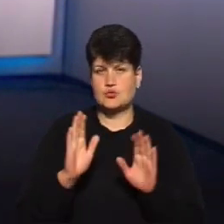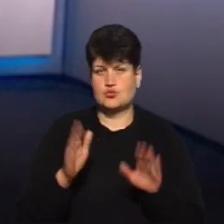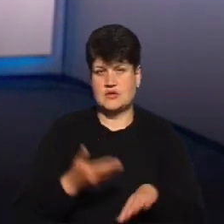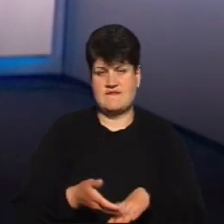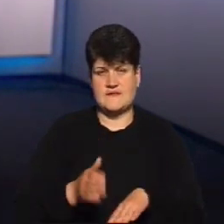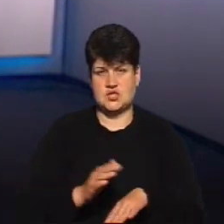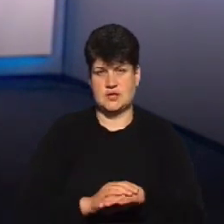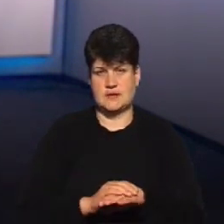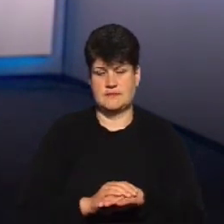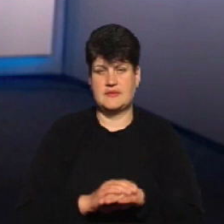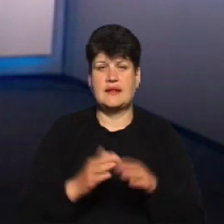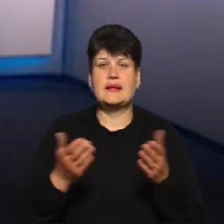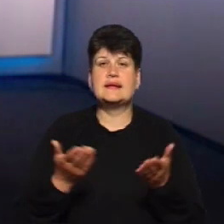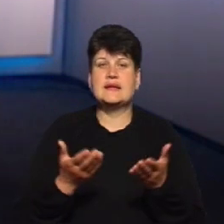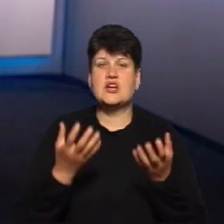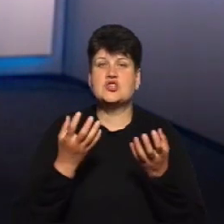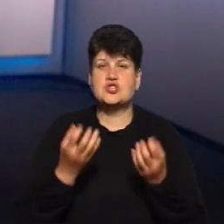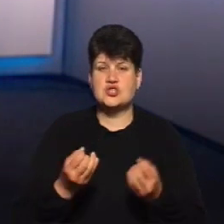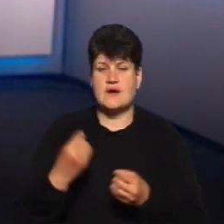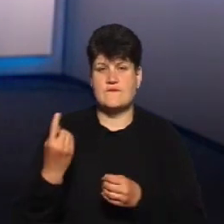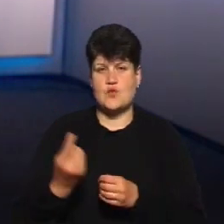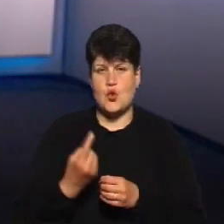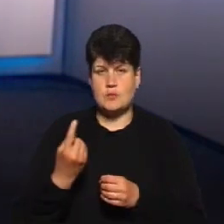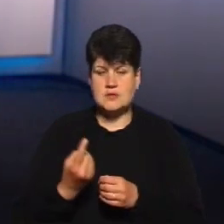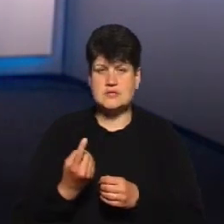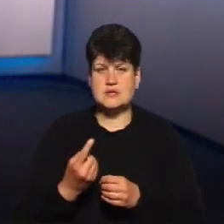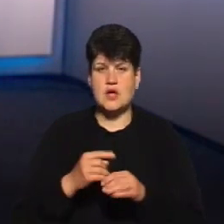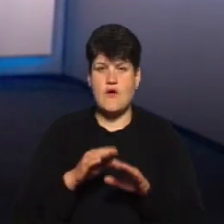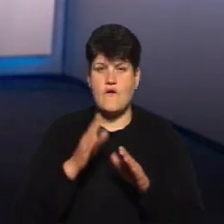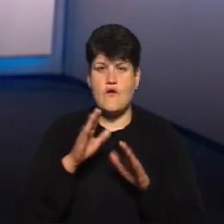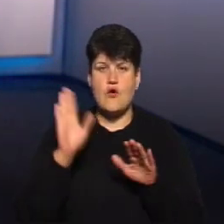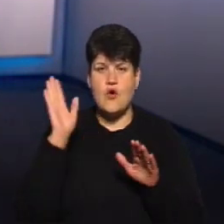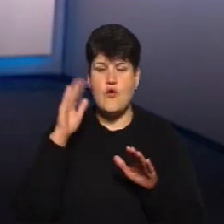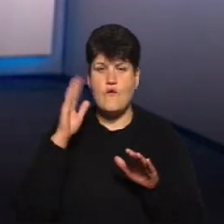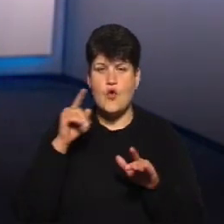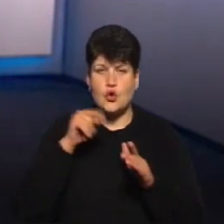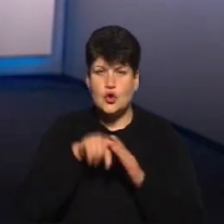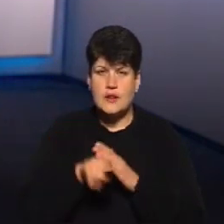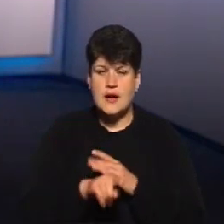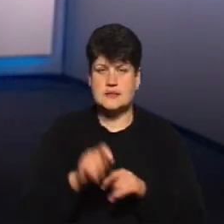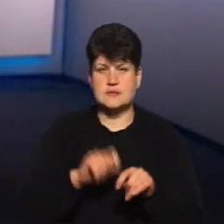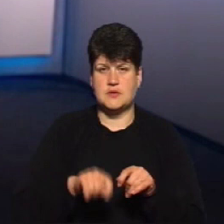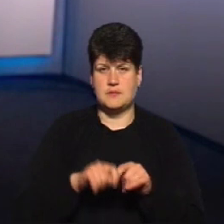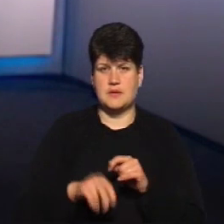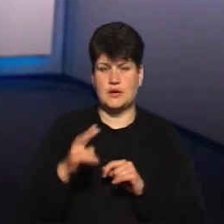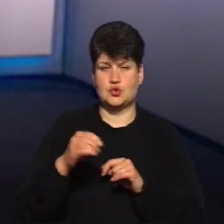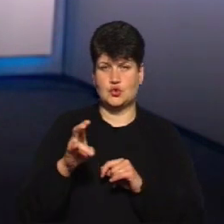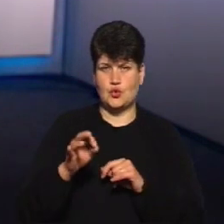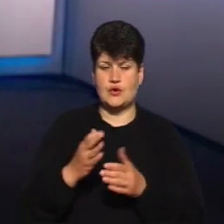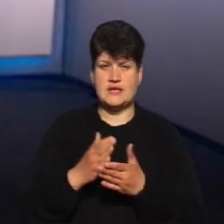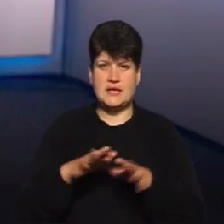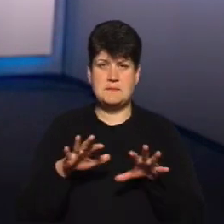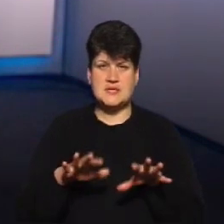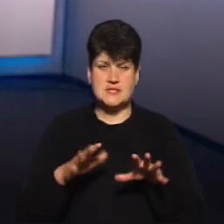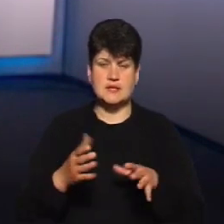Де саме ще в області водолази досліджують дно і як це відбувається? Є якісь місця, де систематично відбуваються якісь такі перевірки?